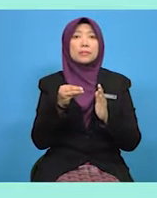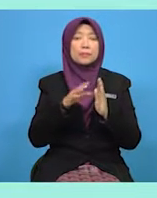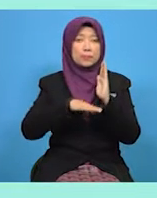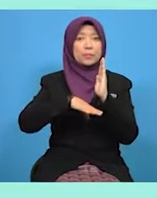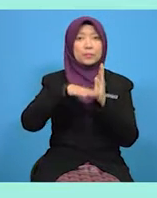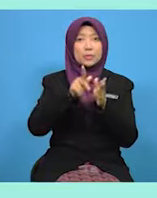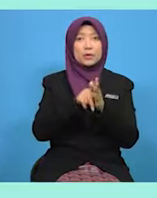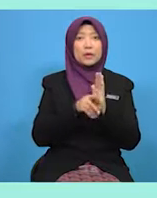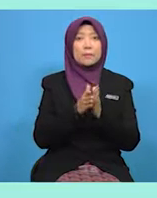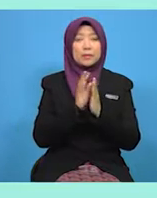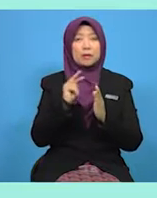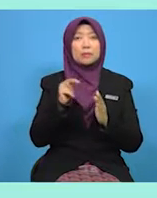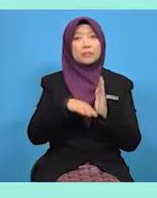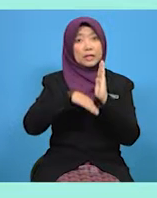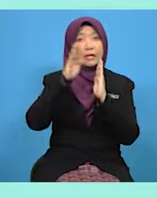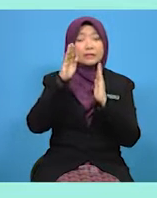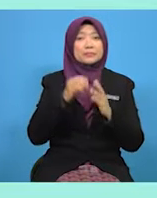aggregate meningkat.